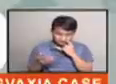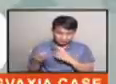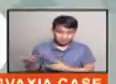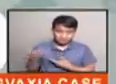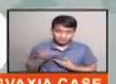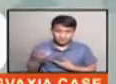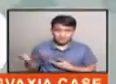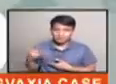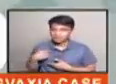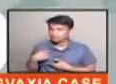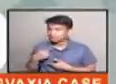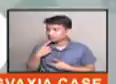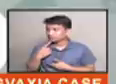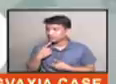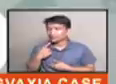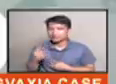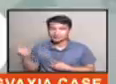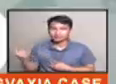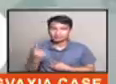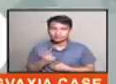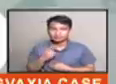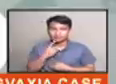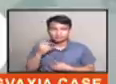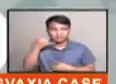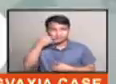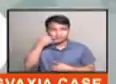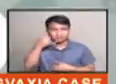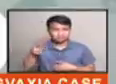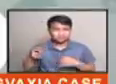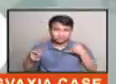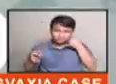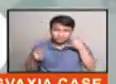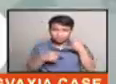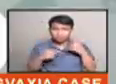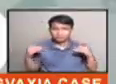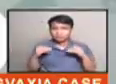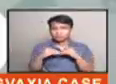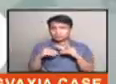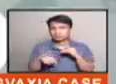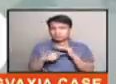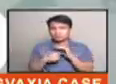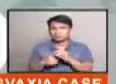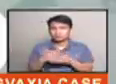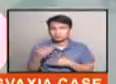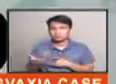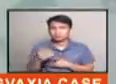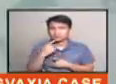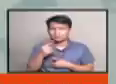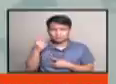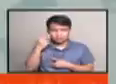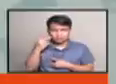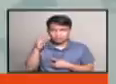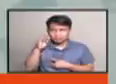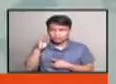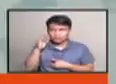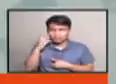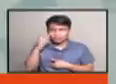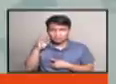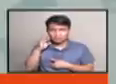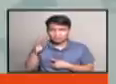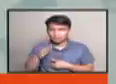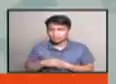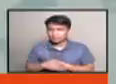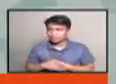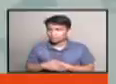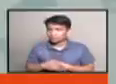inilapit sa amin. So, nasa kabilang linya, ma'am, yung pong nakabangga ninyo, nabangga nyo na si Mr. Kale Velasquez. Opo,